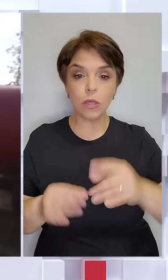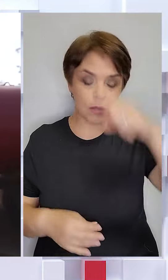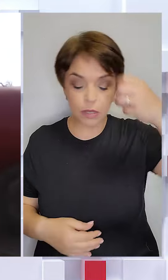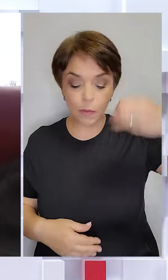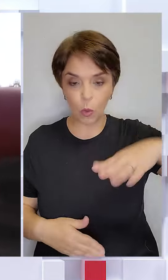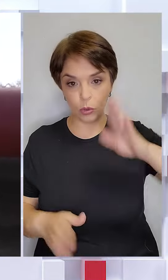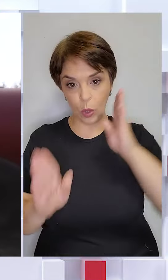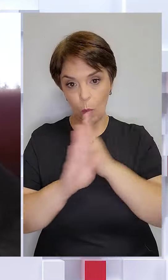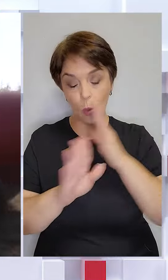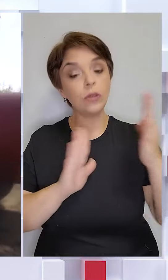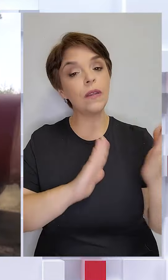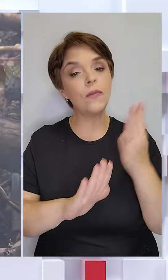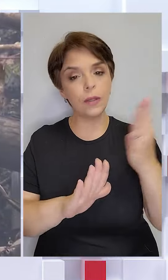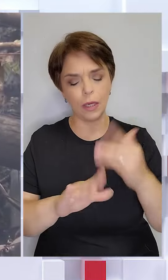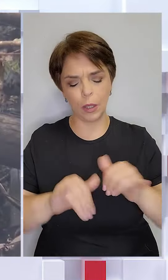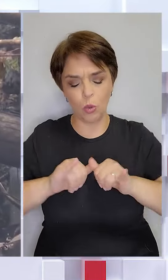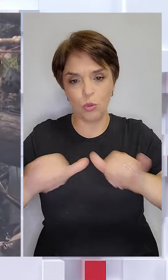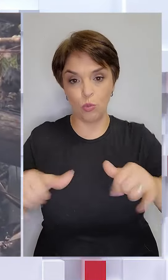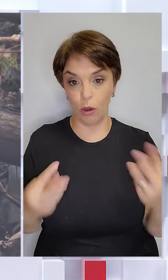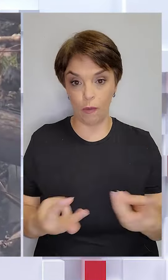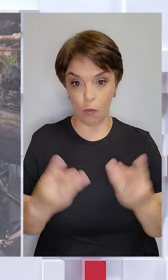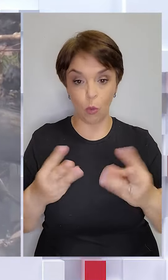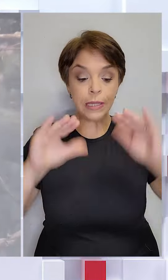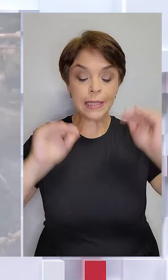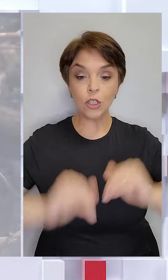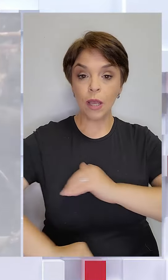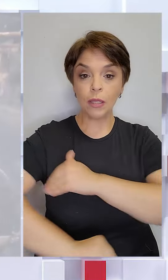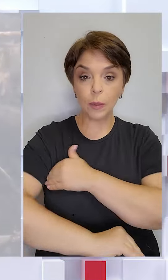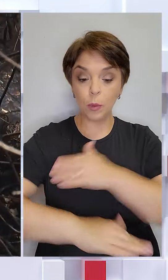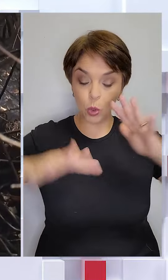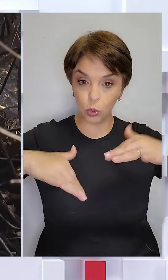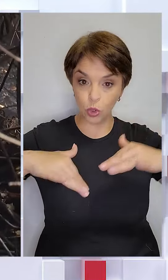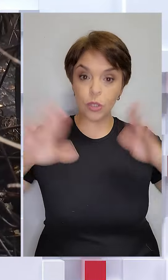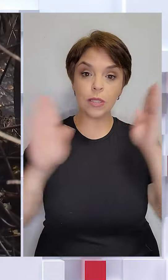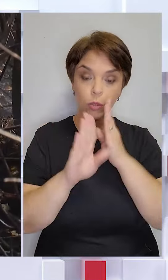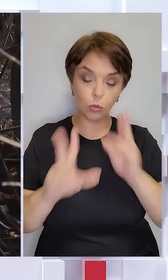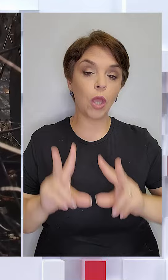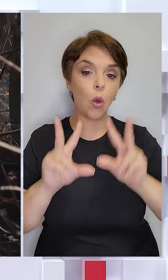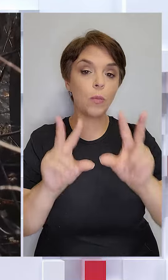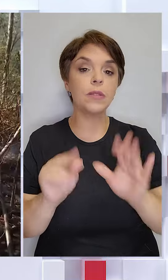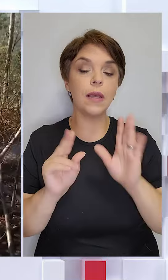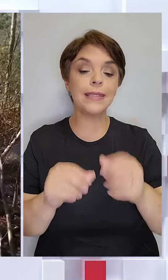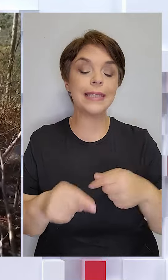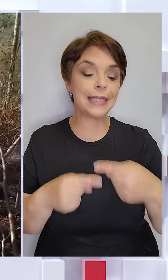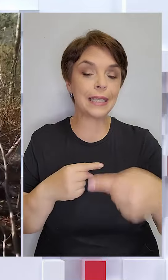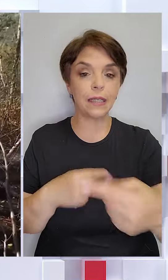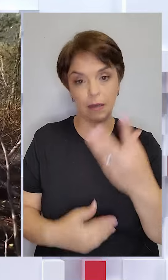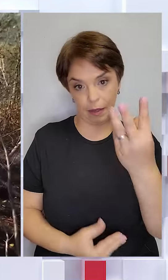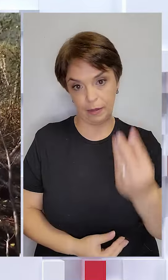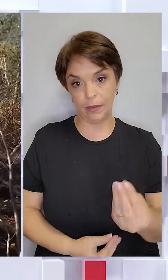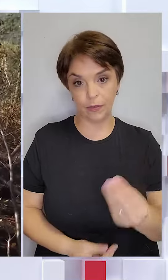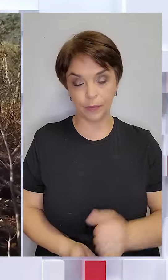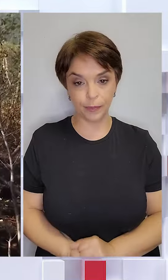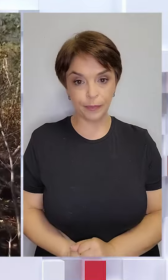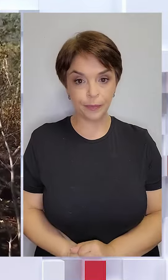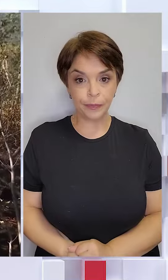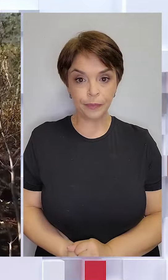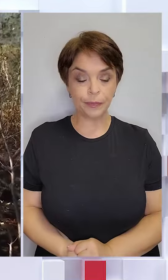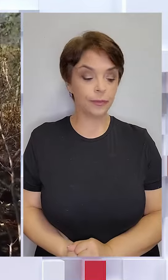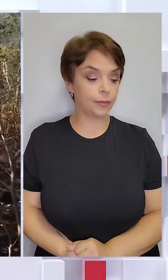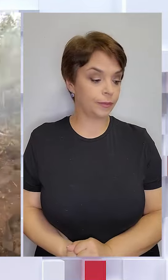спекотна погода і вітер, який роздмухує вогонь. Зниження температури та дощі синоптики обіцяють лише за кілька днів. Тетяна Хомич, Анна